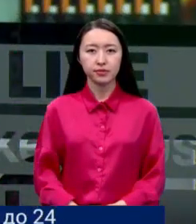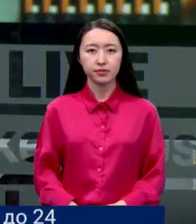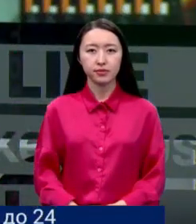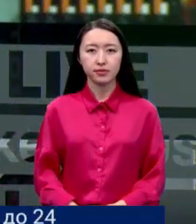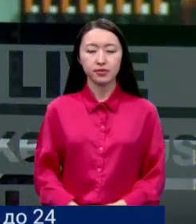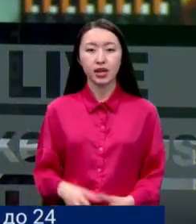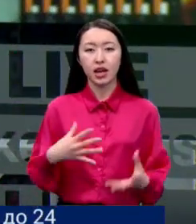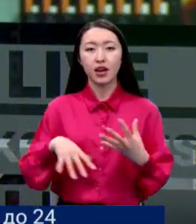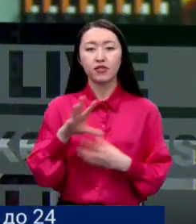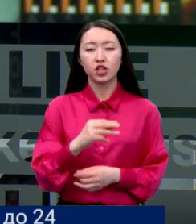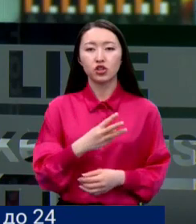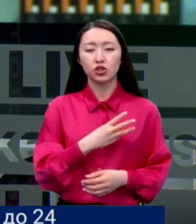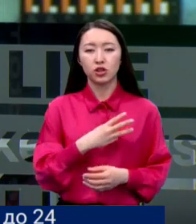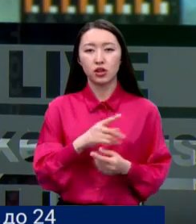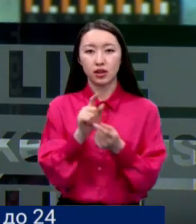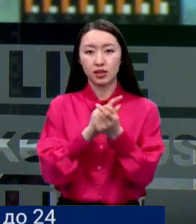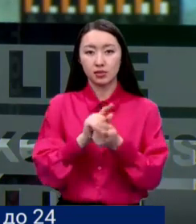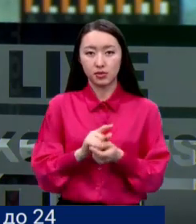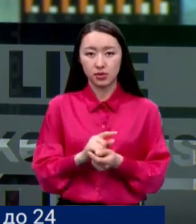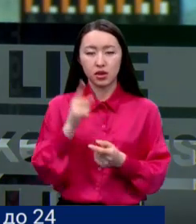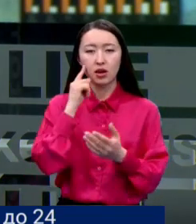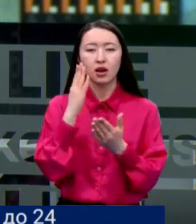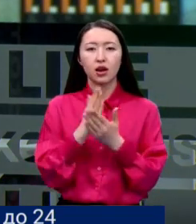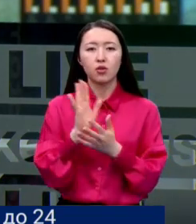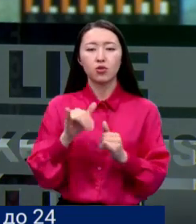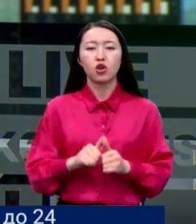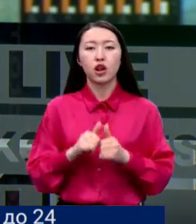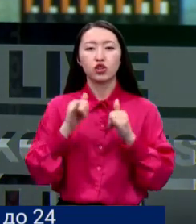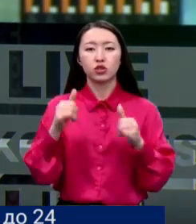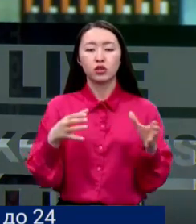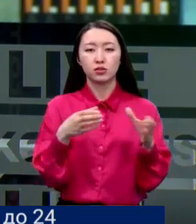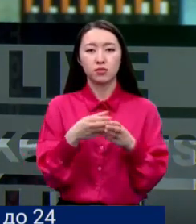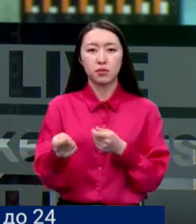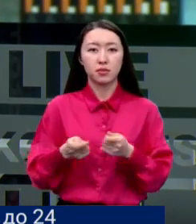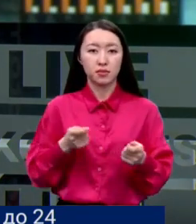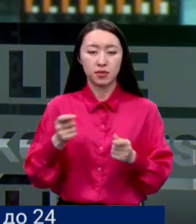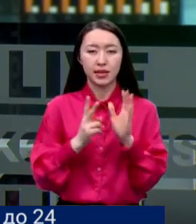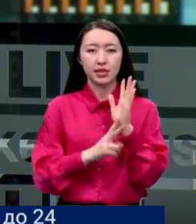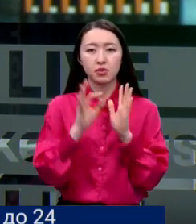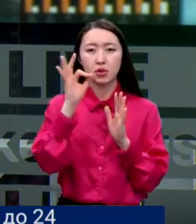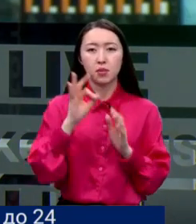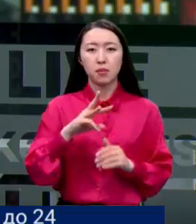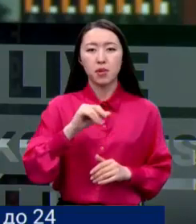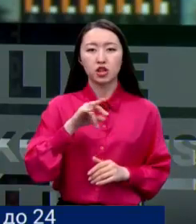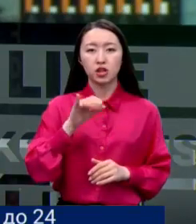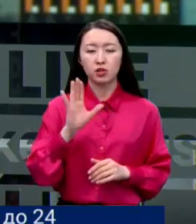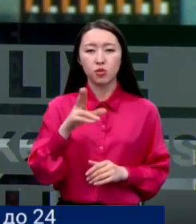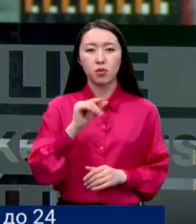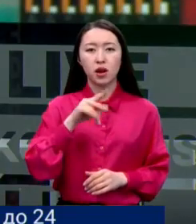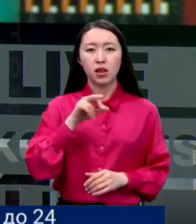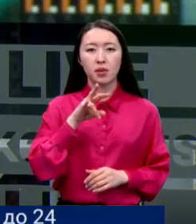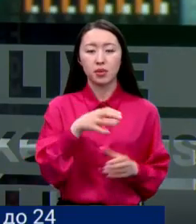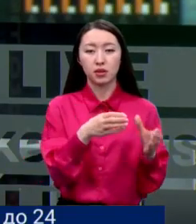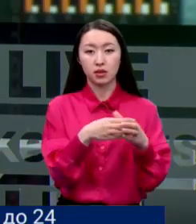Ну, все заявленные реформы говорят о расширении полномочий парламента. 70% мажилиса будет по партийным спискам. Поговорим